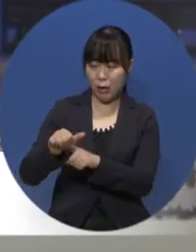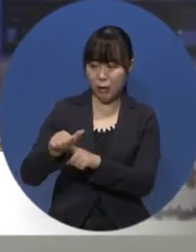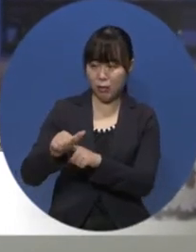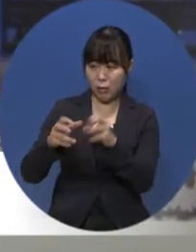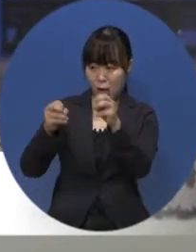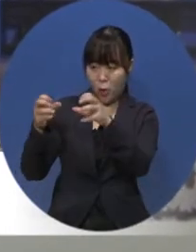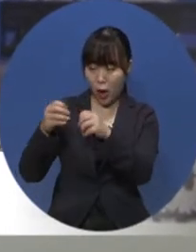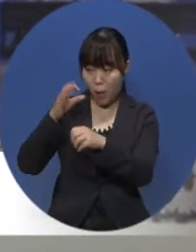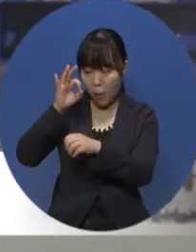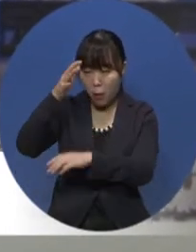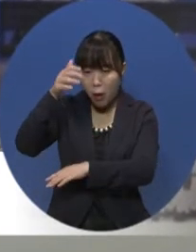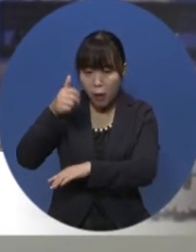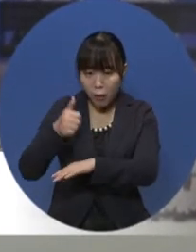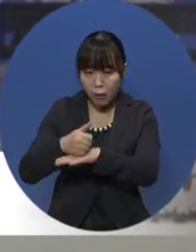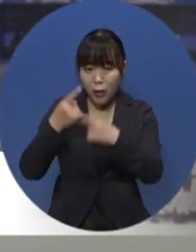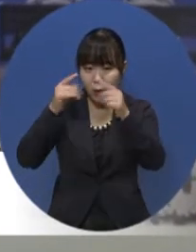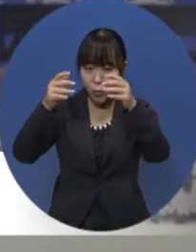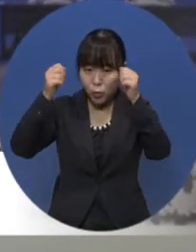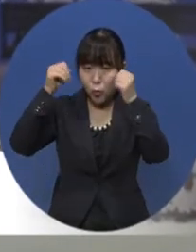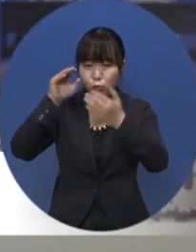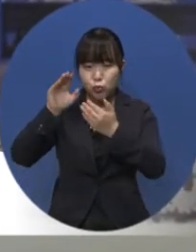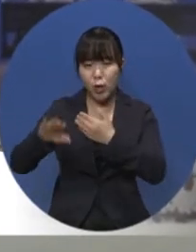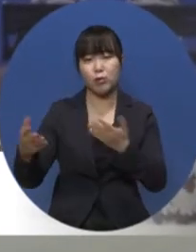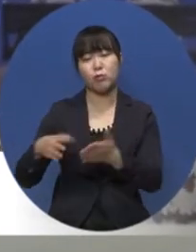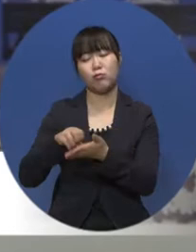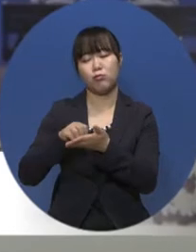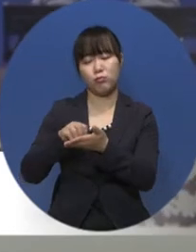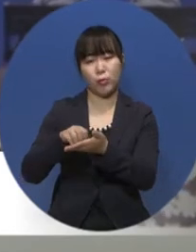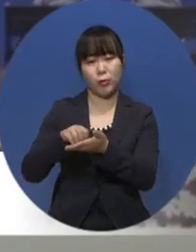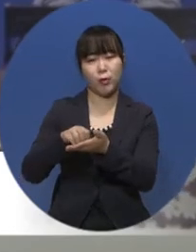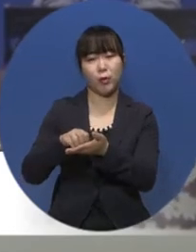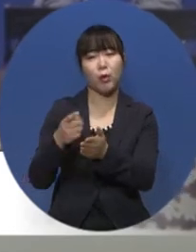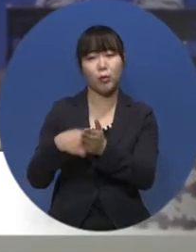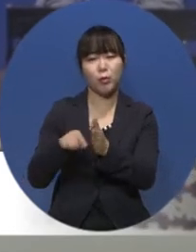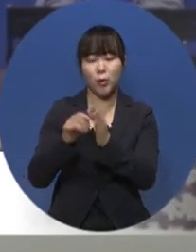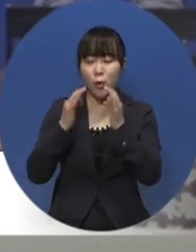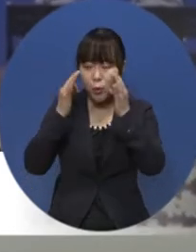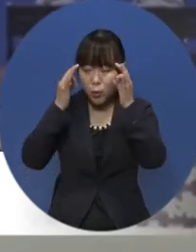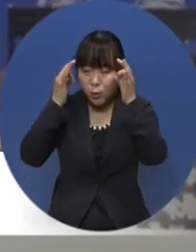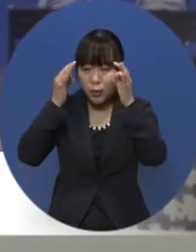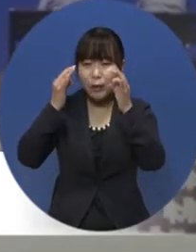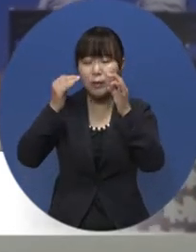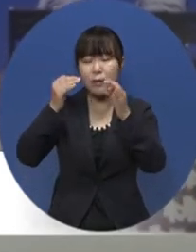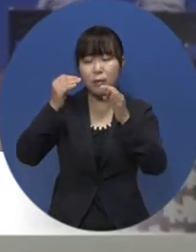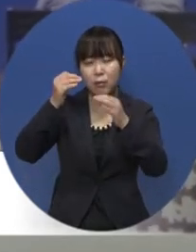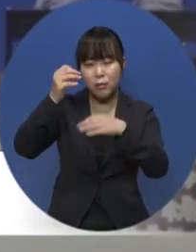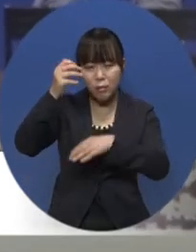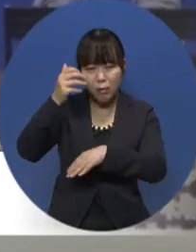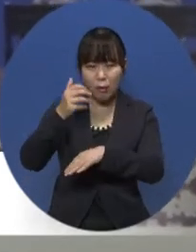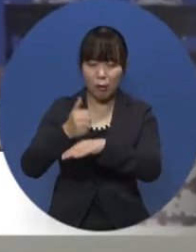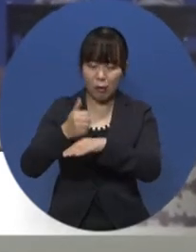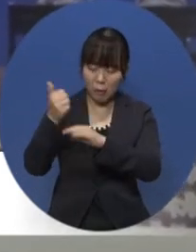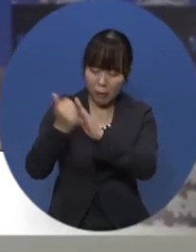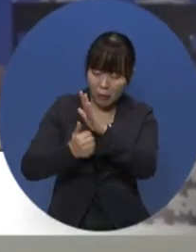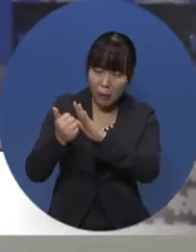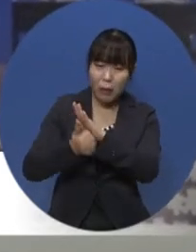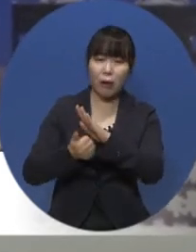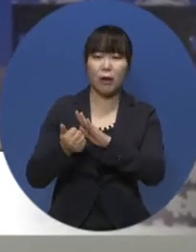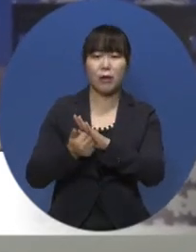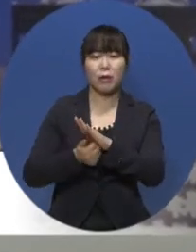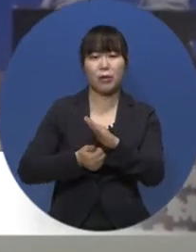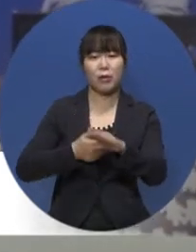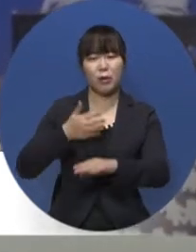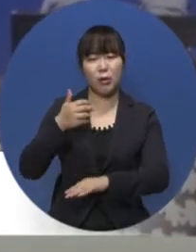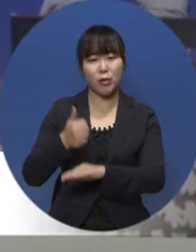얘기를 해보니까 대학도 졸업하고 취업을 하기 위해서 열심히 노력했으나 그게 빈번히 실패했고